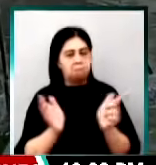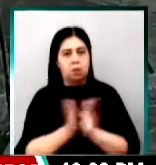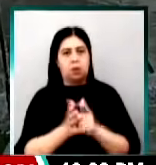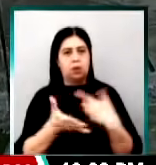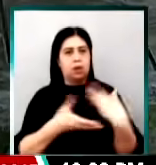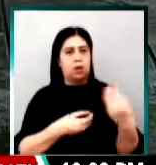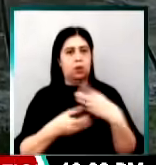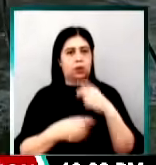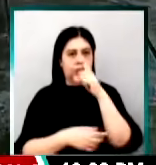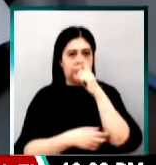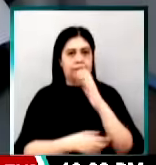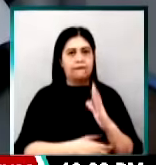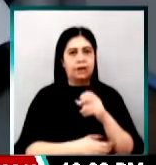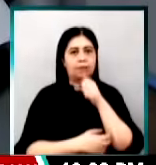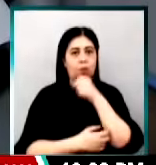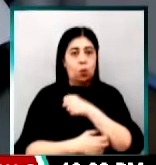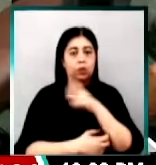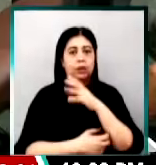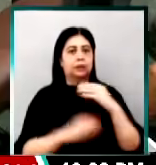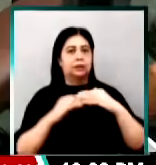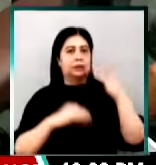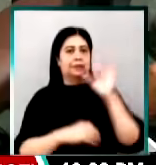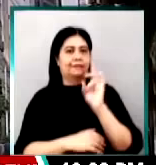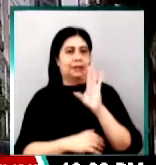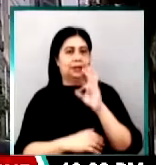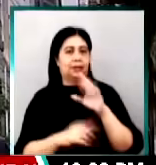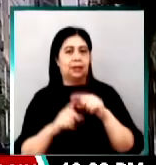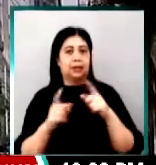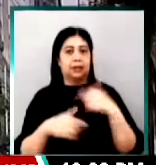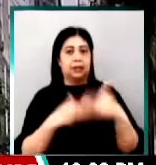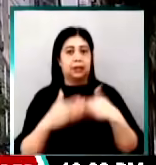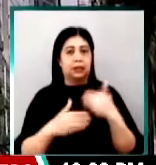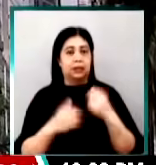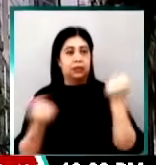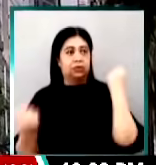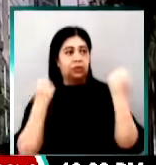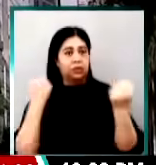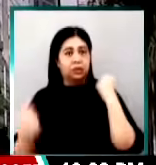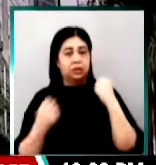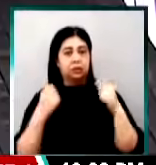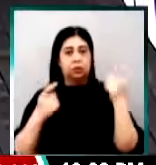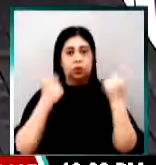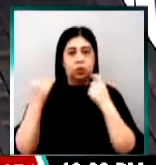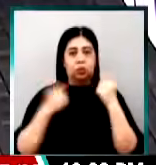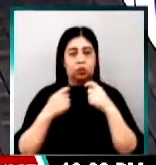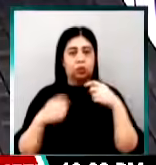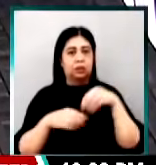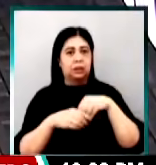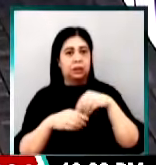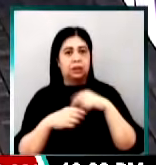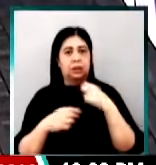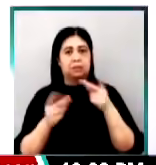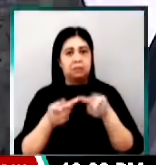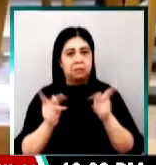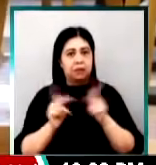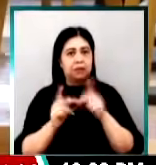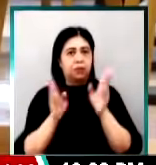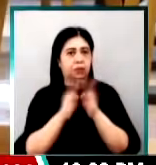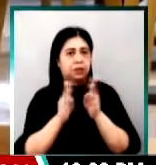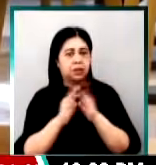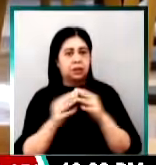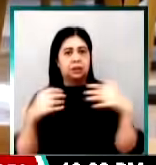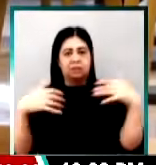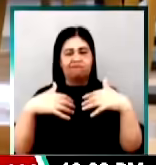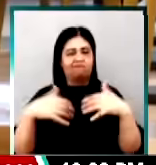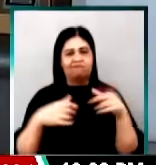5 to 17 years old. At ang pag-operate ng mga gym, indoor tourist attractions at mga venue para sa meetings at conference. Ang